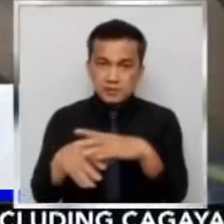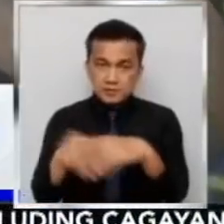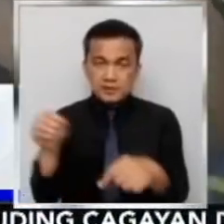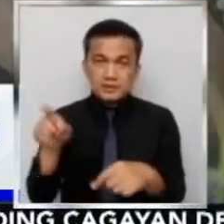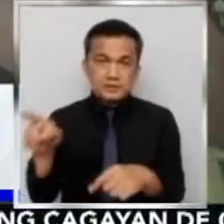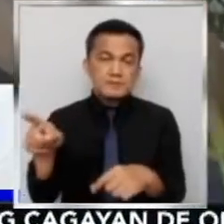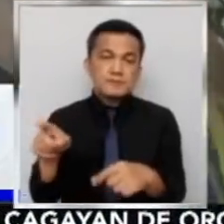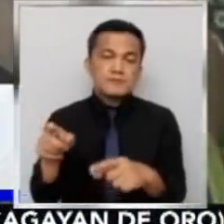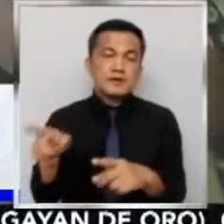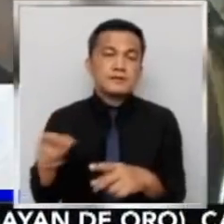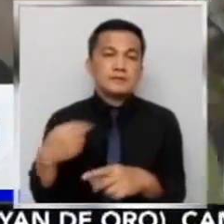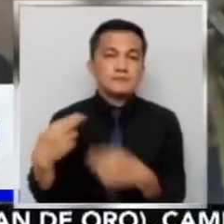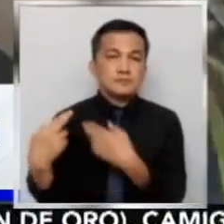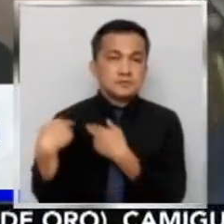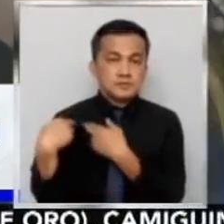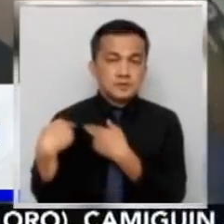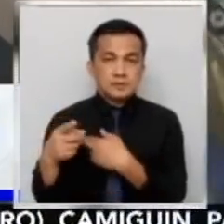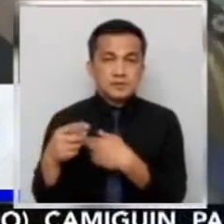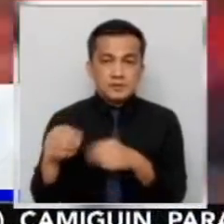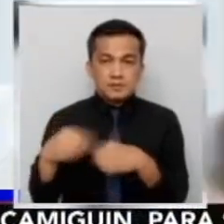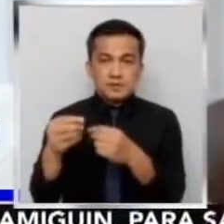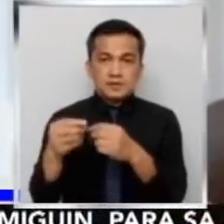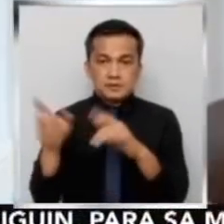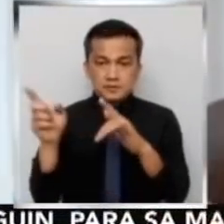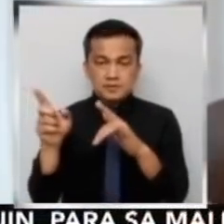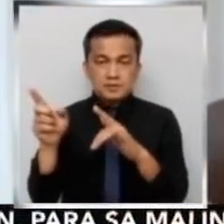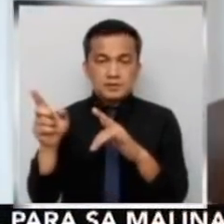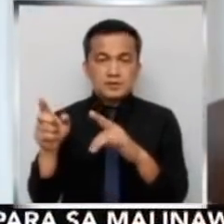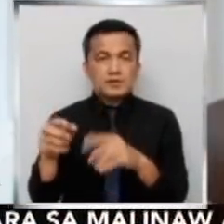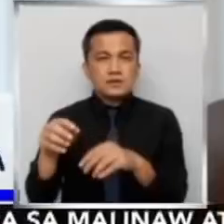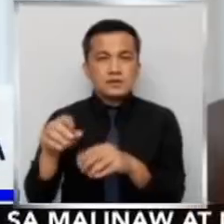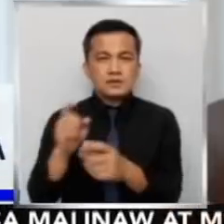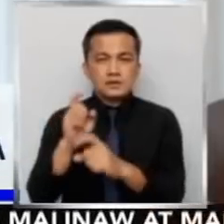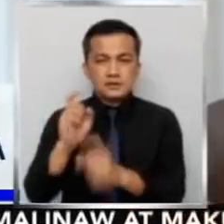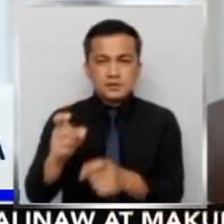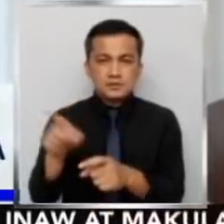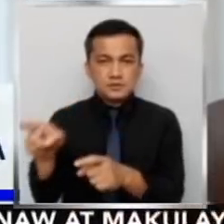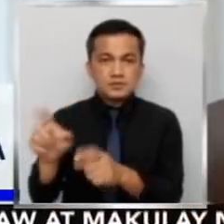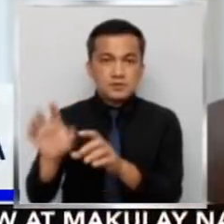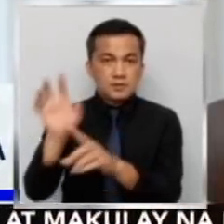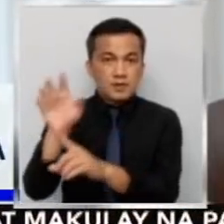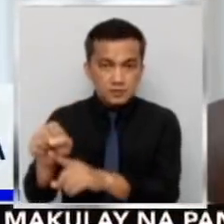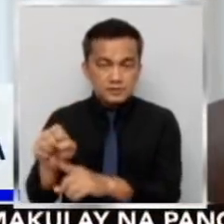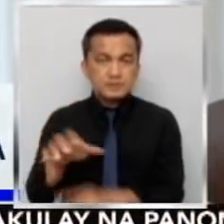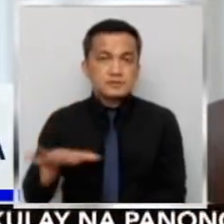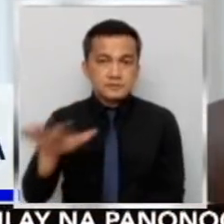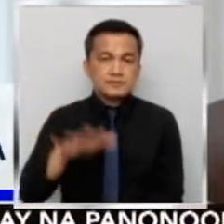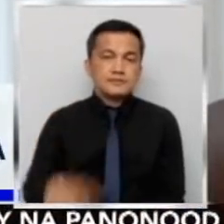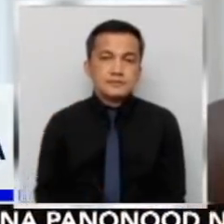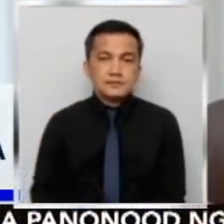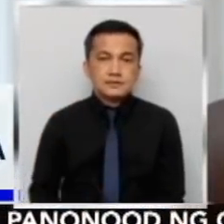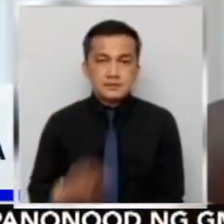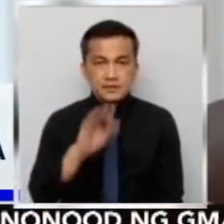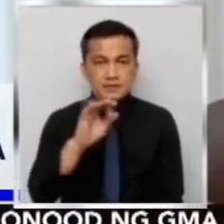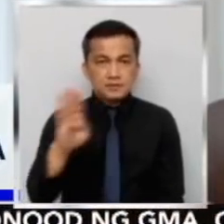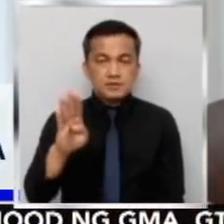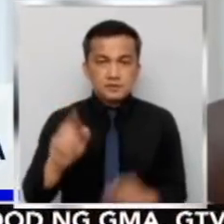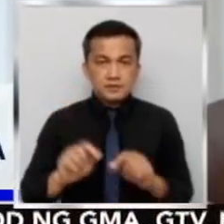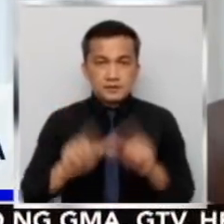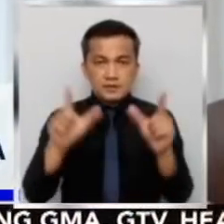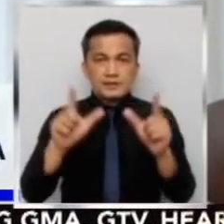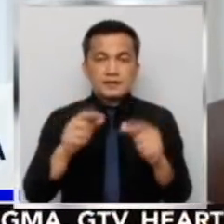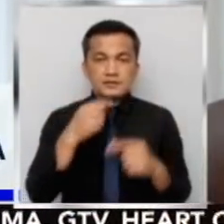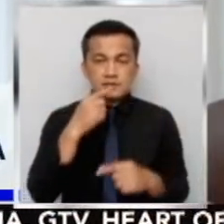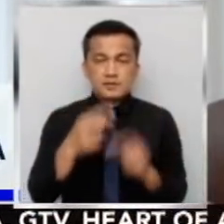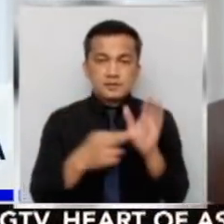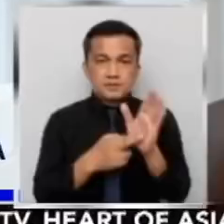siya ng pabuya para mahuli ang mga ito. Sa kanyang Facebook Live, sinabi ni Representative Lito Atienza na hindi